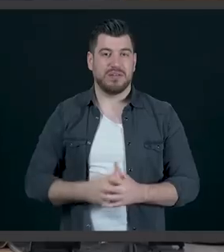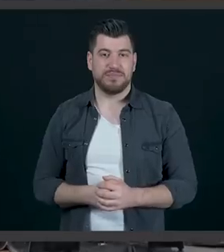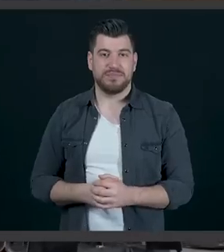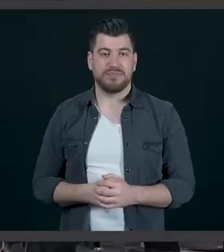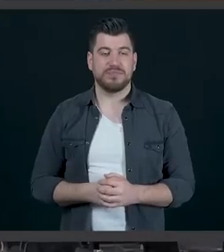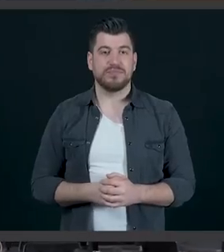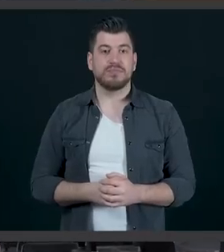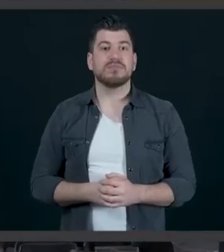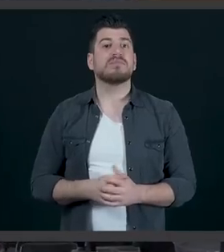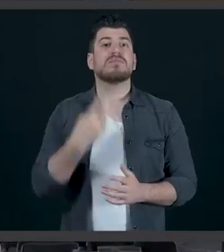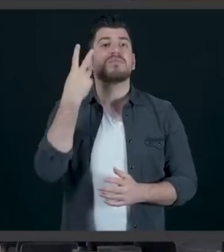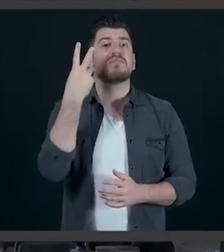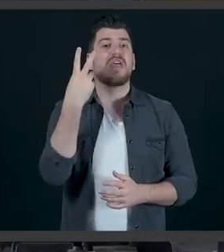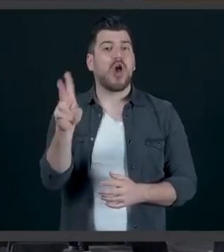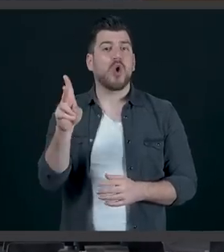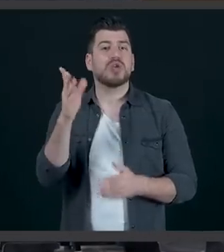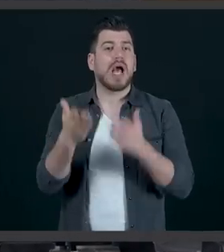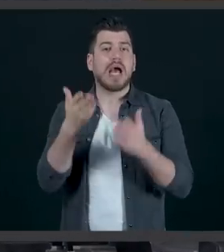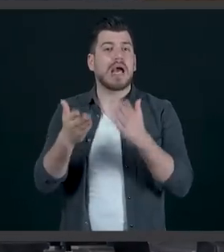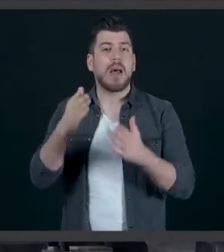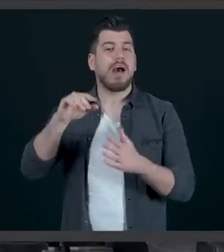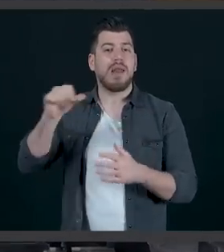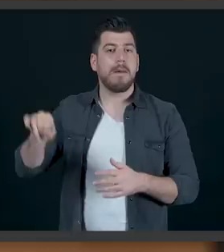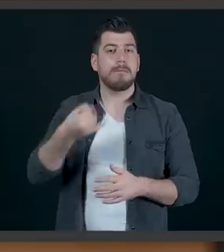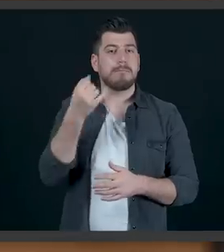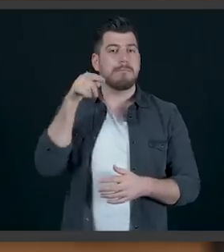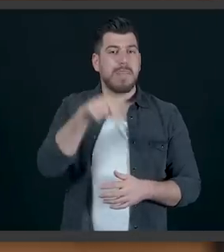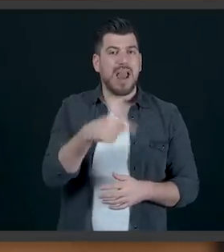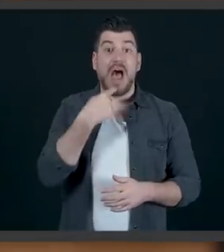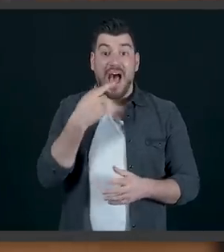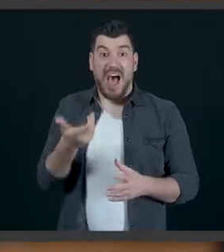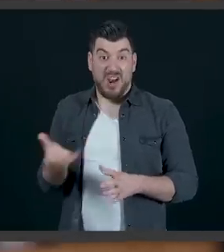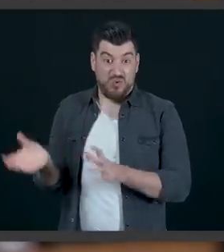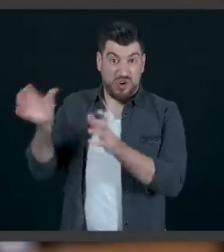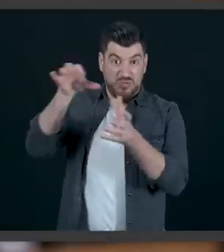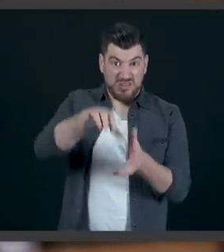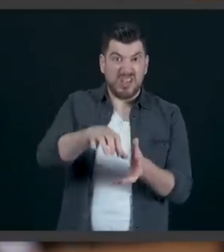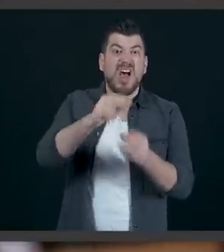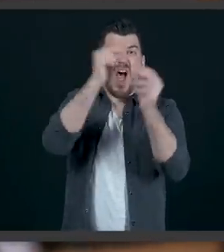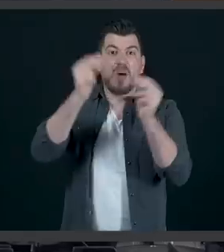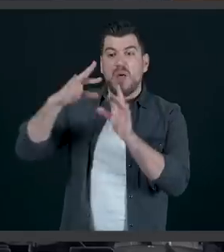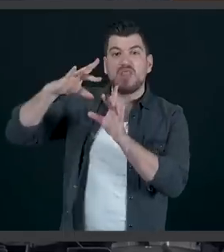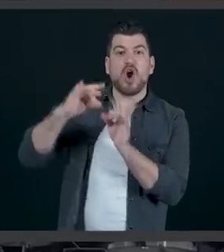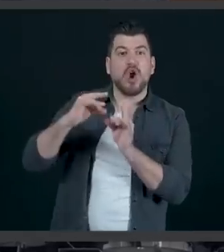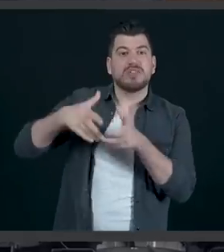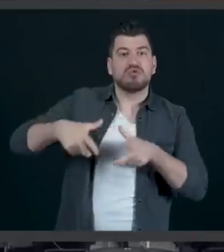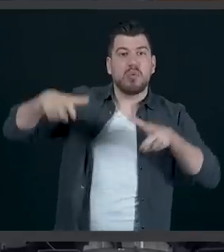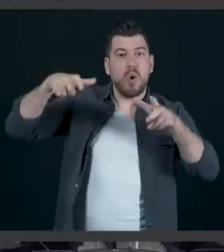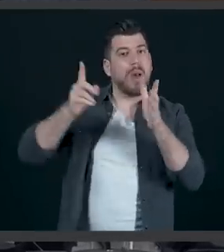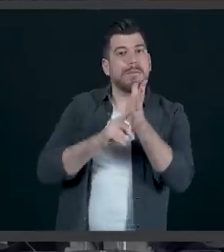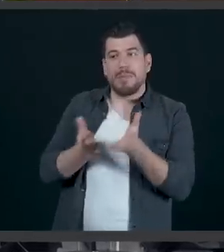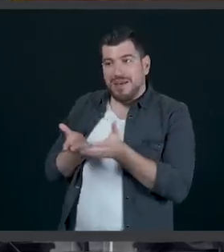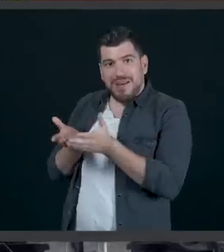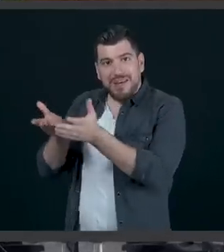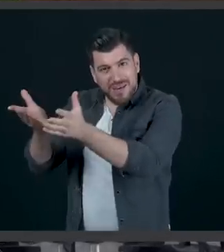Στη συνταγή έχω 200 γραμμάρια μέλι. Τι γίνεται, αν προσπαθήσω να ρίξω το μέλι έτσι όπως είναι, κατά πάσα πιθανότητα το περισσότερο θα μείνει στο μπολάκι. Οπότε τι θέλω να κάνετε, θέλω να πάρετε